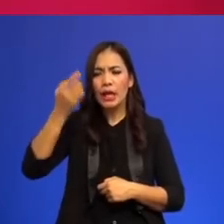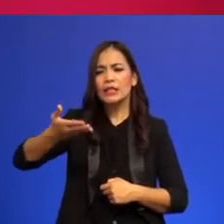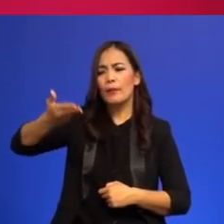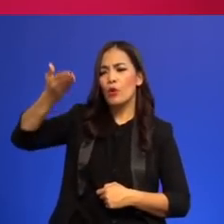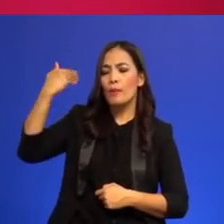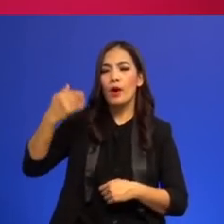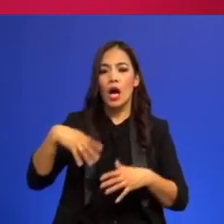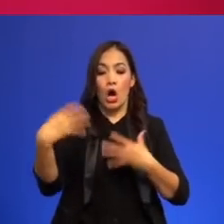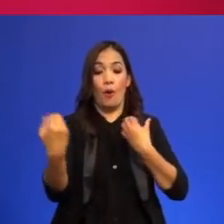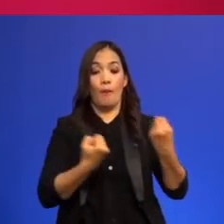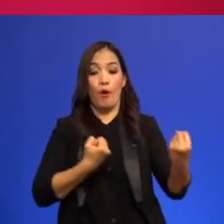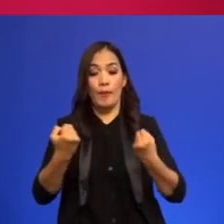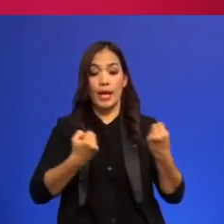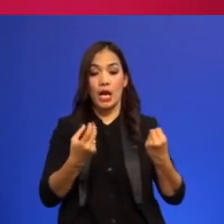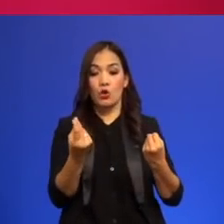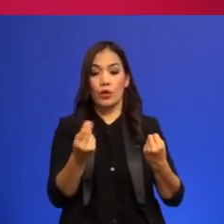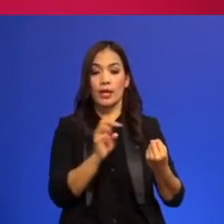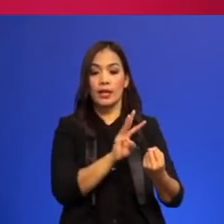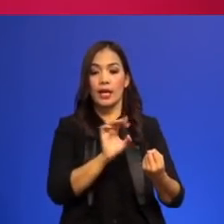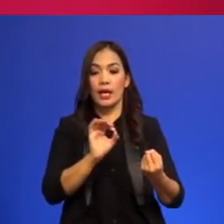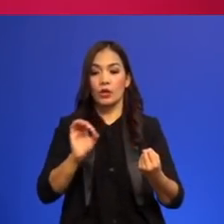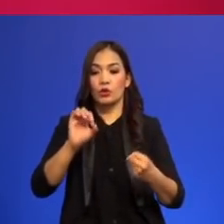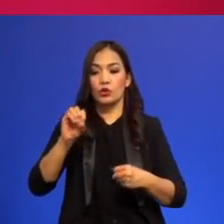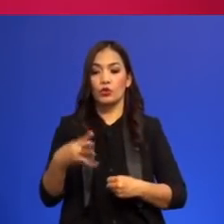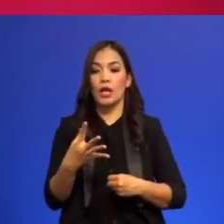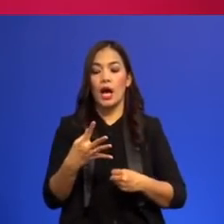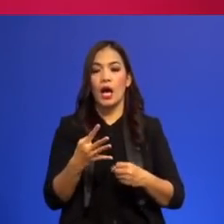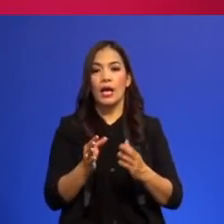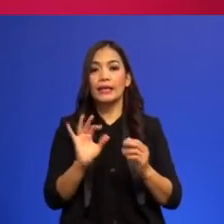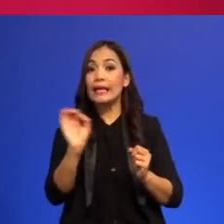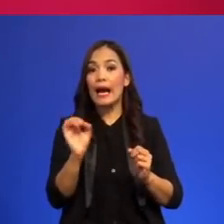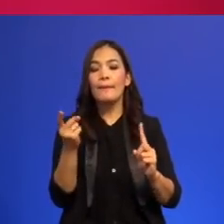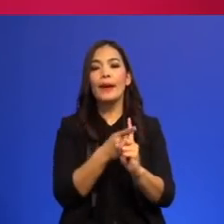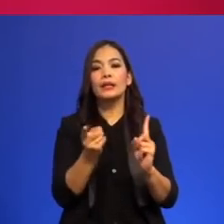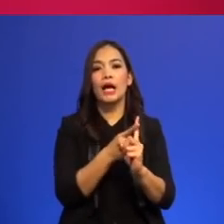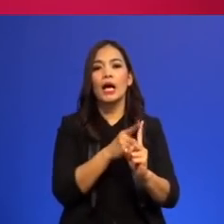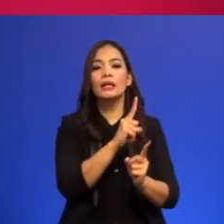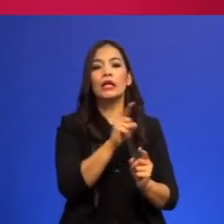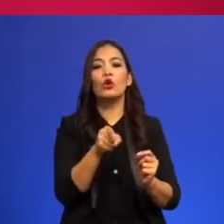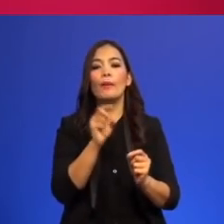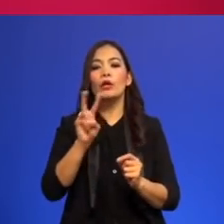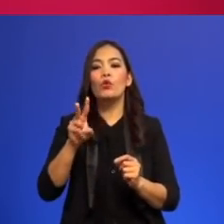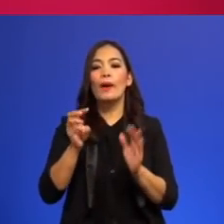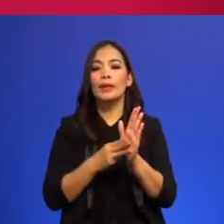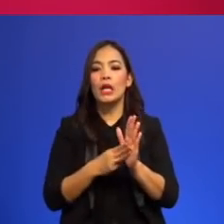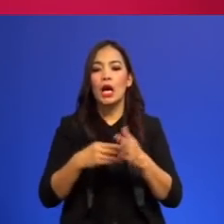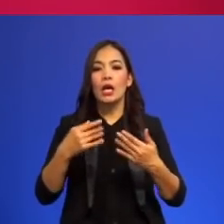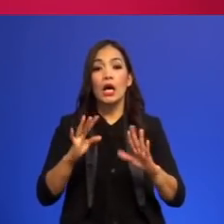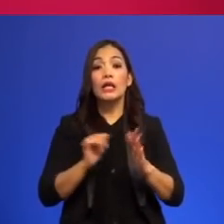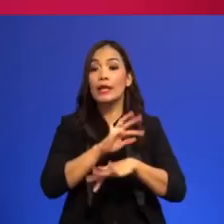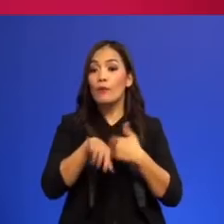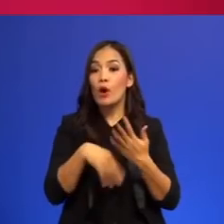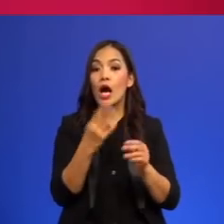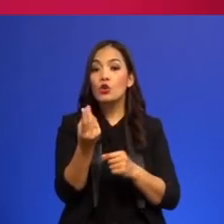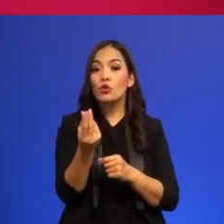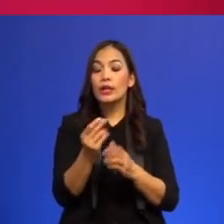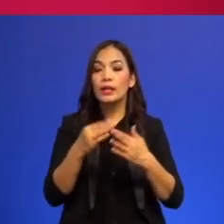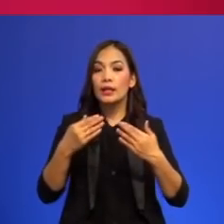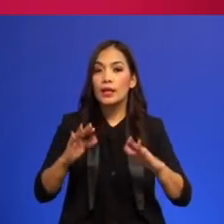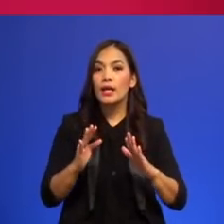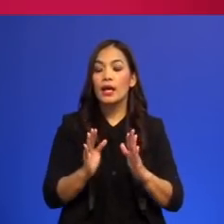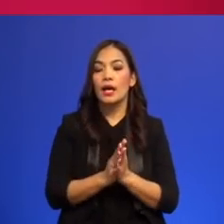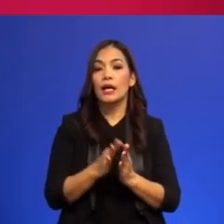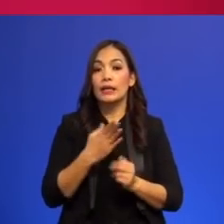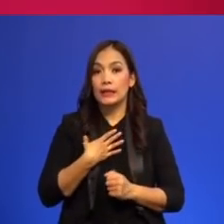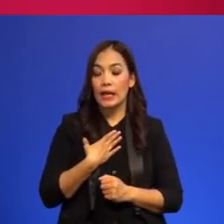naik mobil harga 300 juta, jangan maksa pakai yang 1,2 miliar. Asuransikan uang itu. Maka asuransi